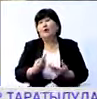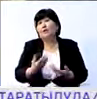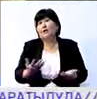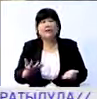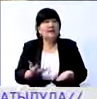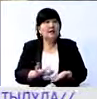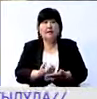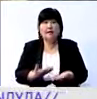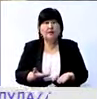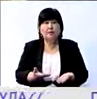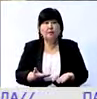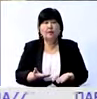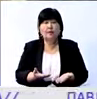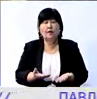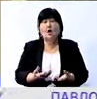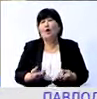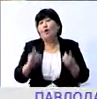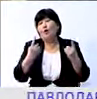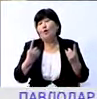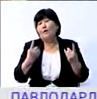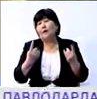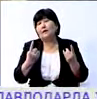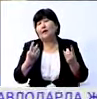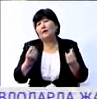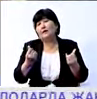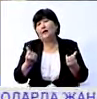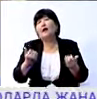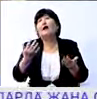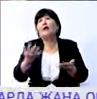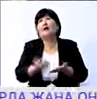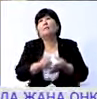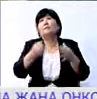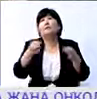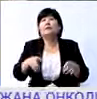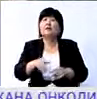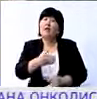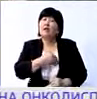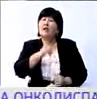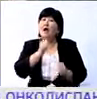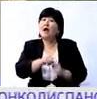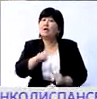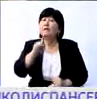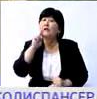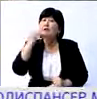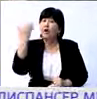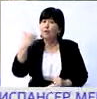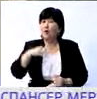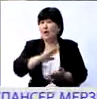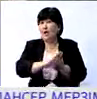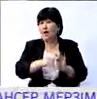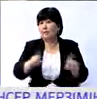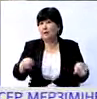келтіріп, қомақты қожаға таманасында тап болсам екен деген ниет әрбір жастың бойында солай қалып басып